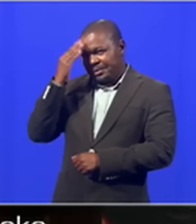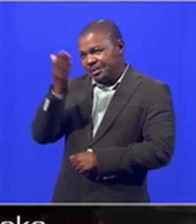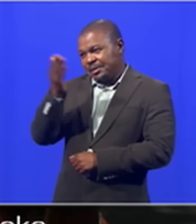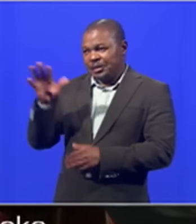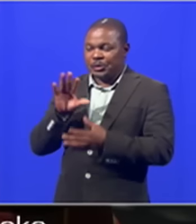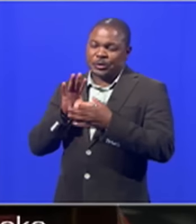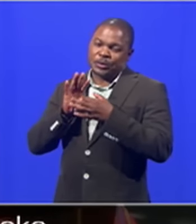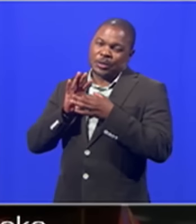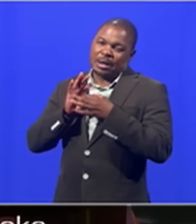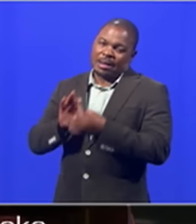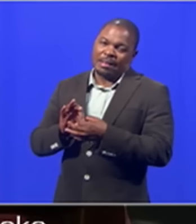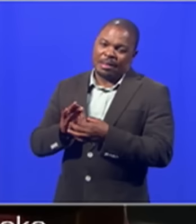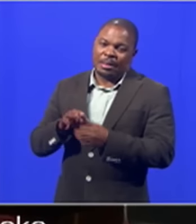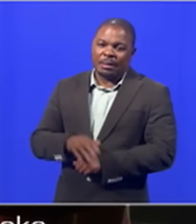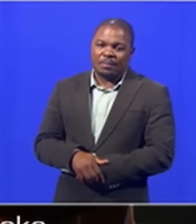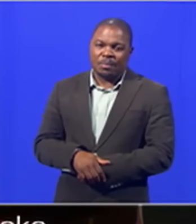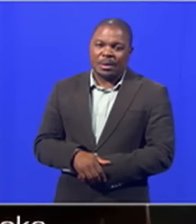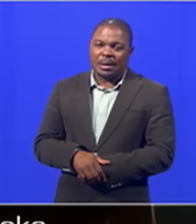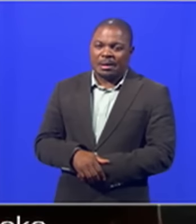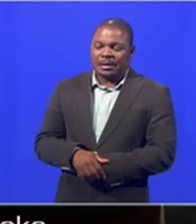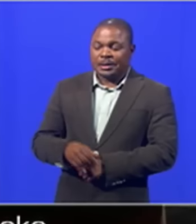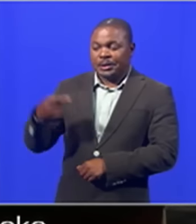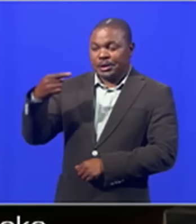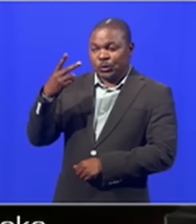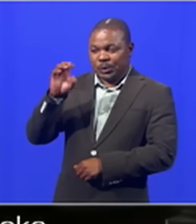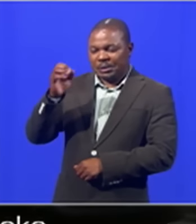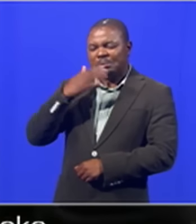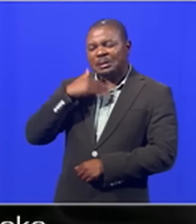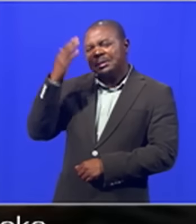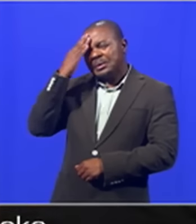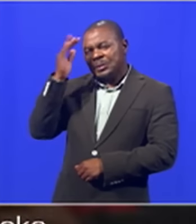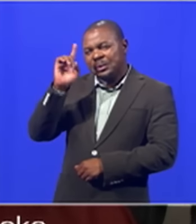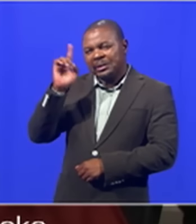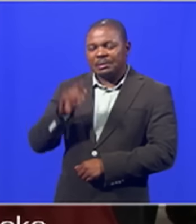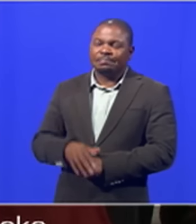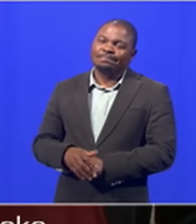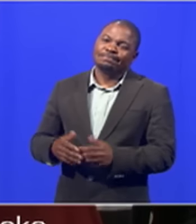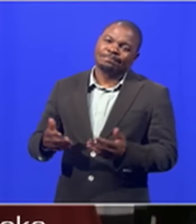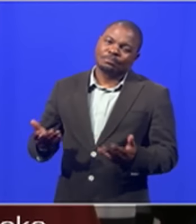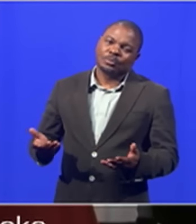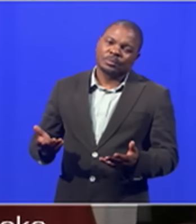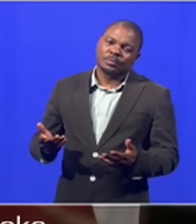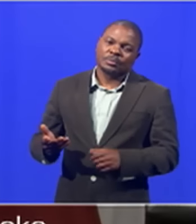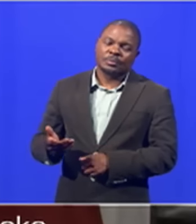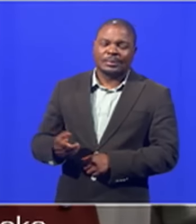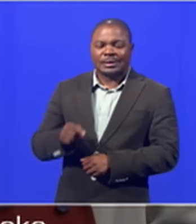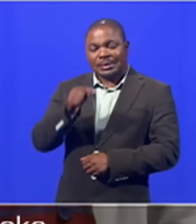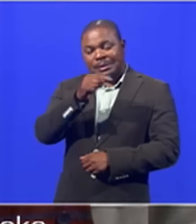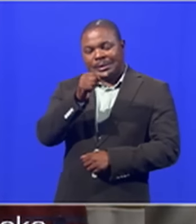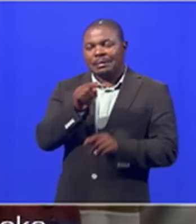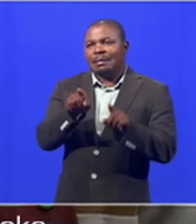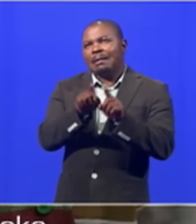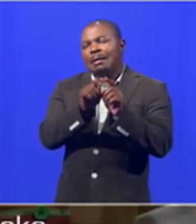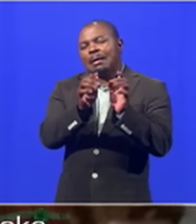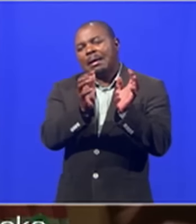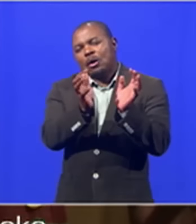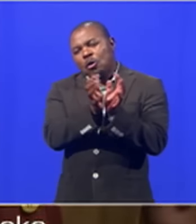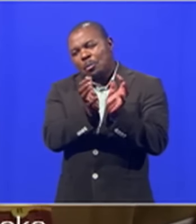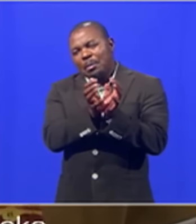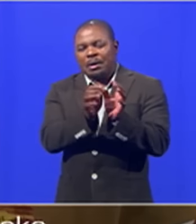ekhaya engokwaziyo nge G20 ke kopano